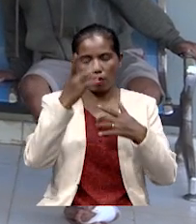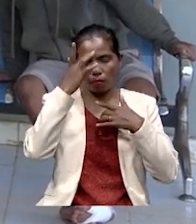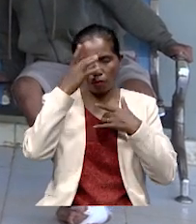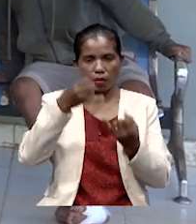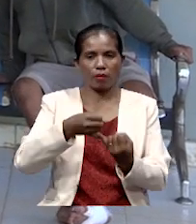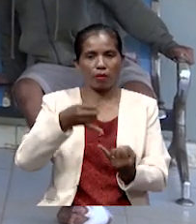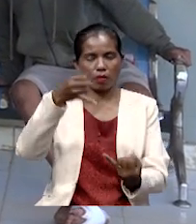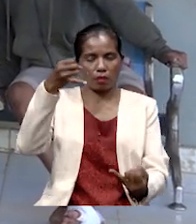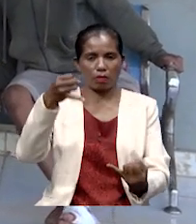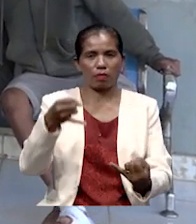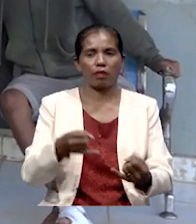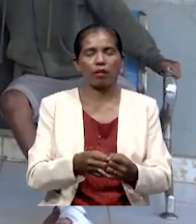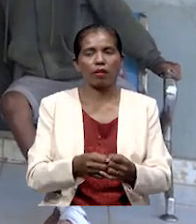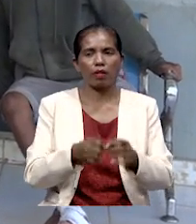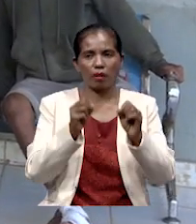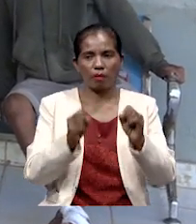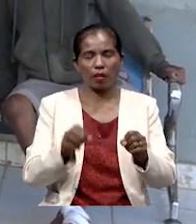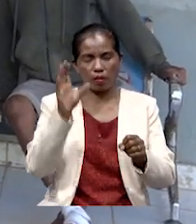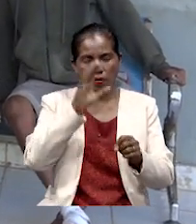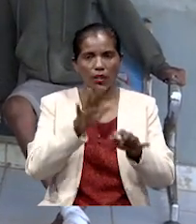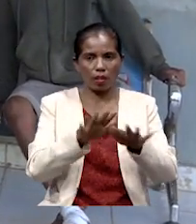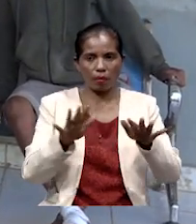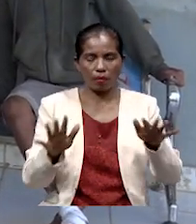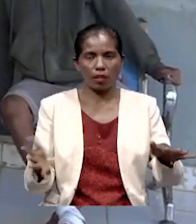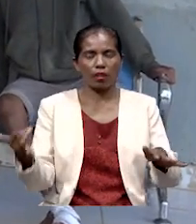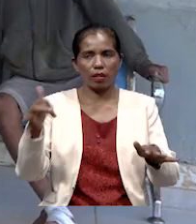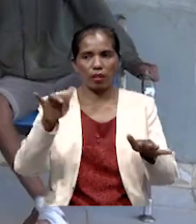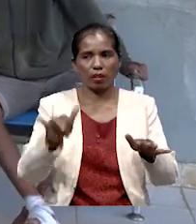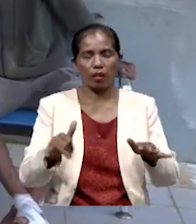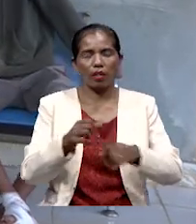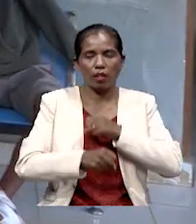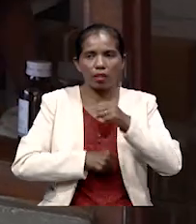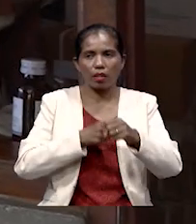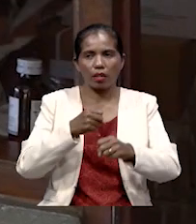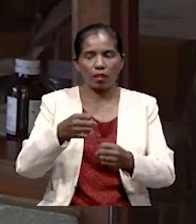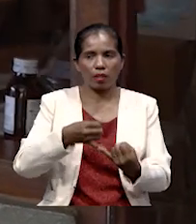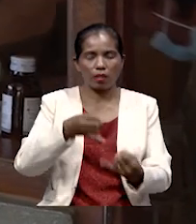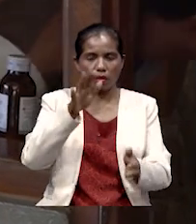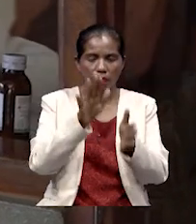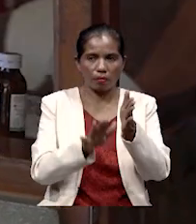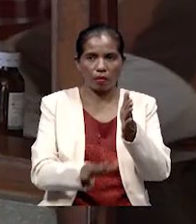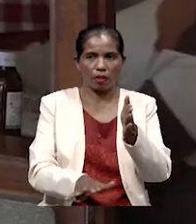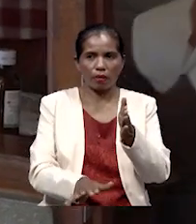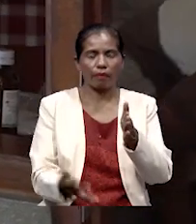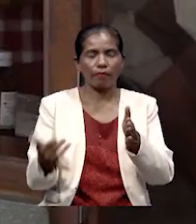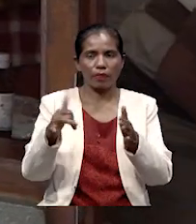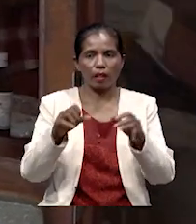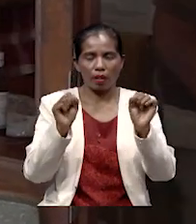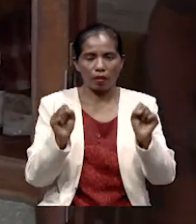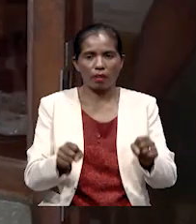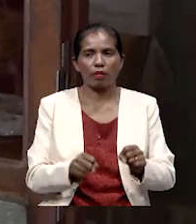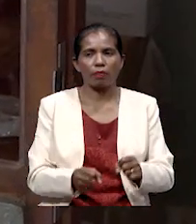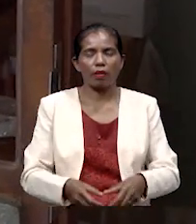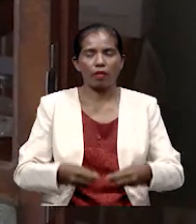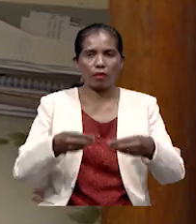Nutrição, liu bele identifica la bari Sira Nebe maka sofre rais badak, creca Sira, nune bele